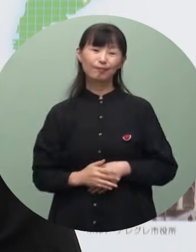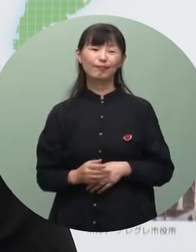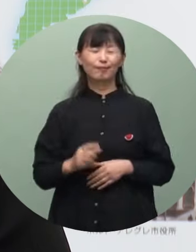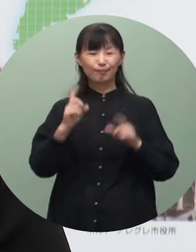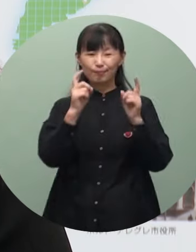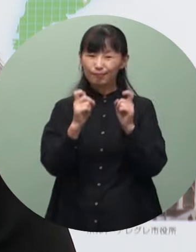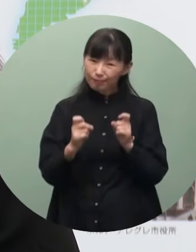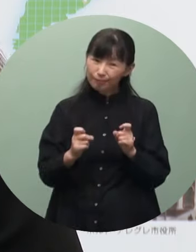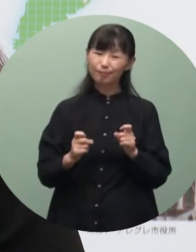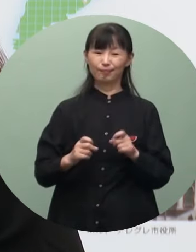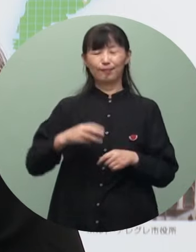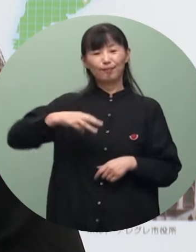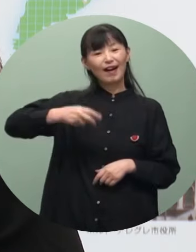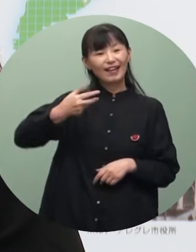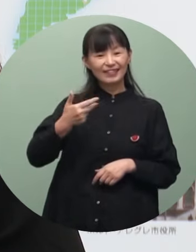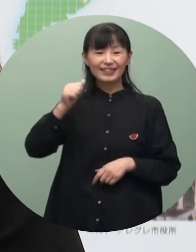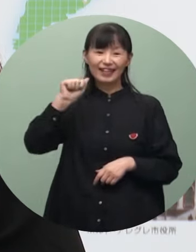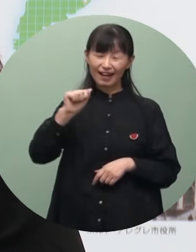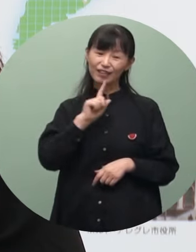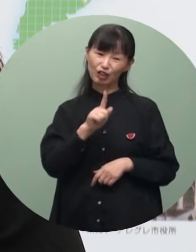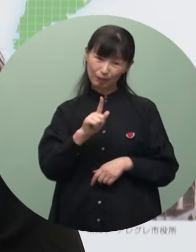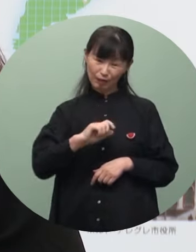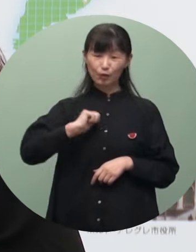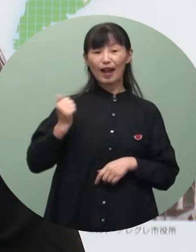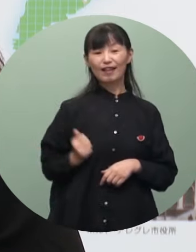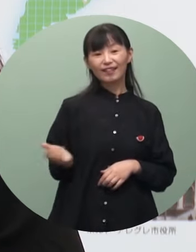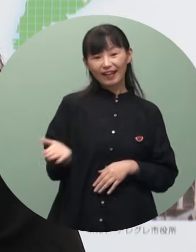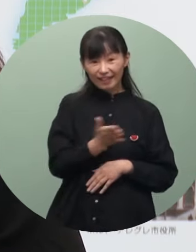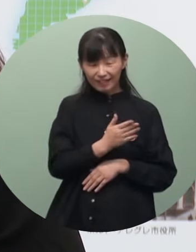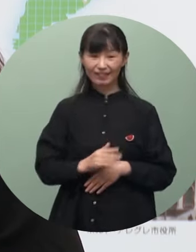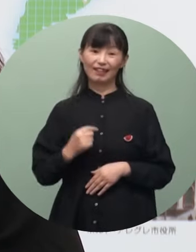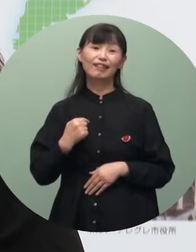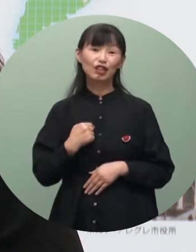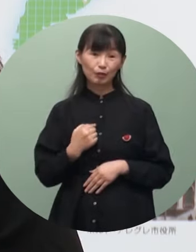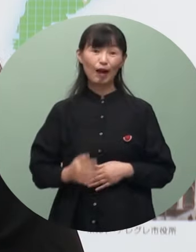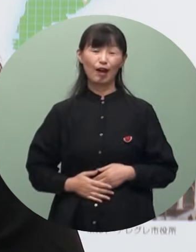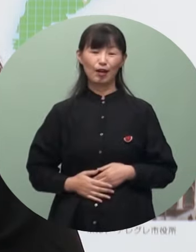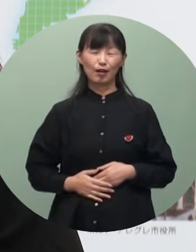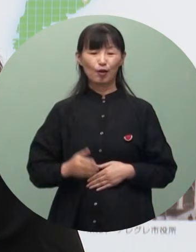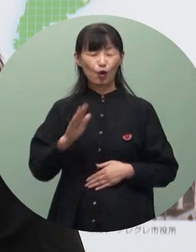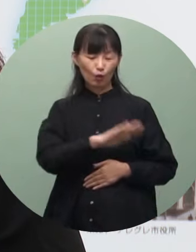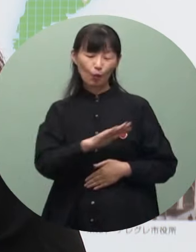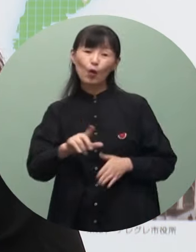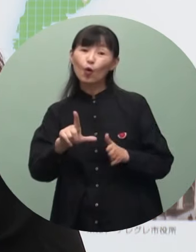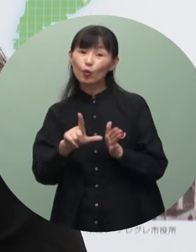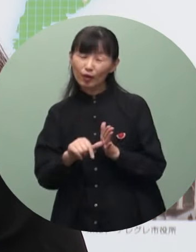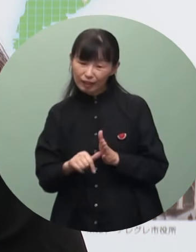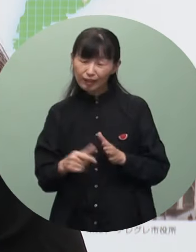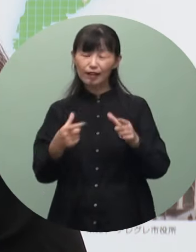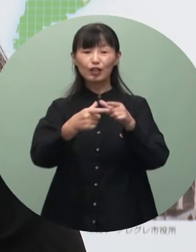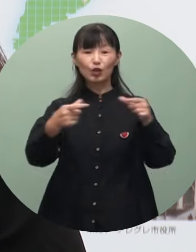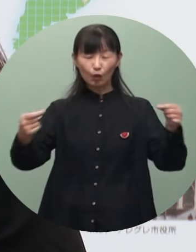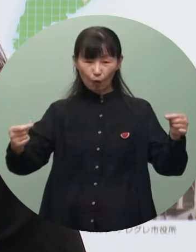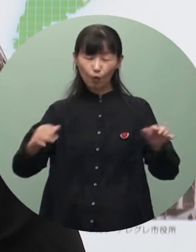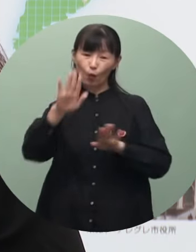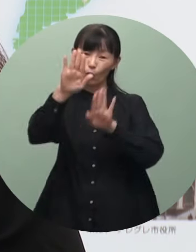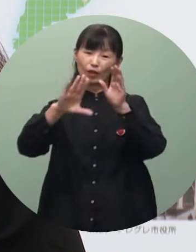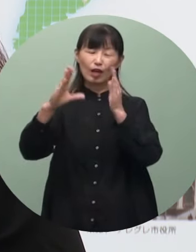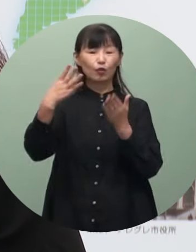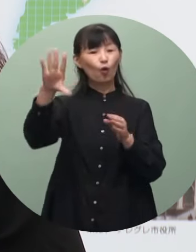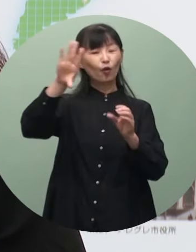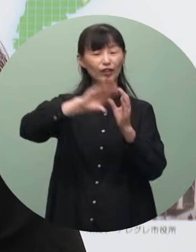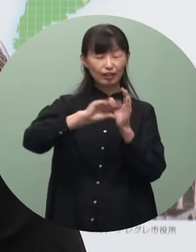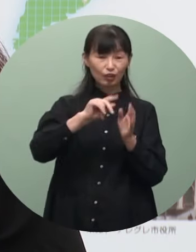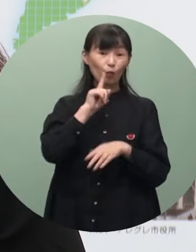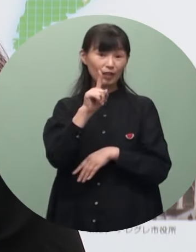シアです。フランスからの国際交流員です。私は、幼い頃に日本の風景の写真を